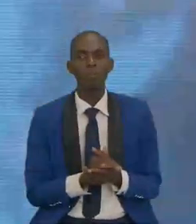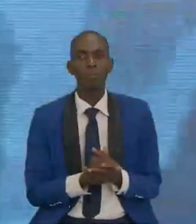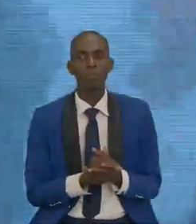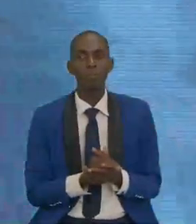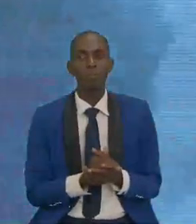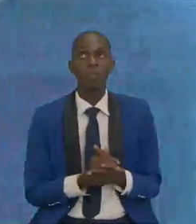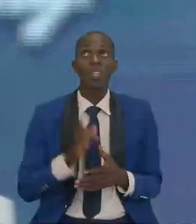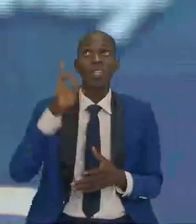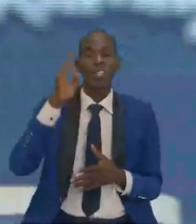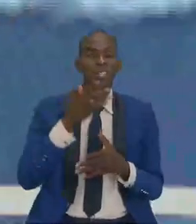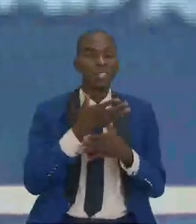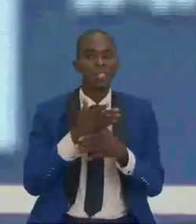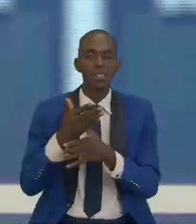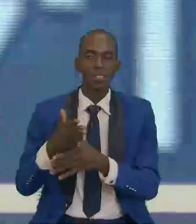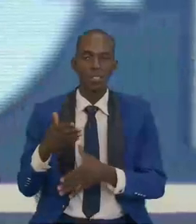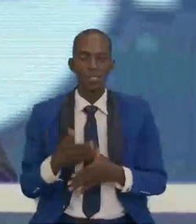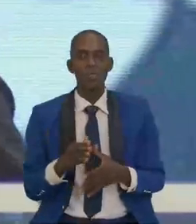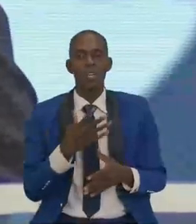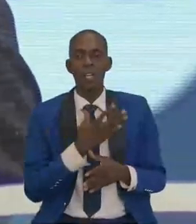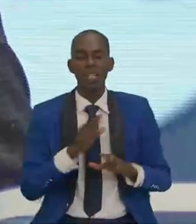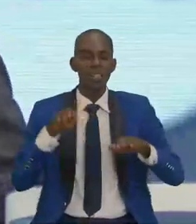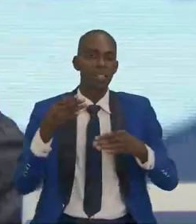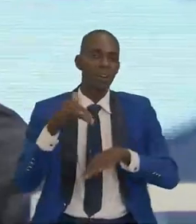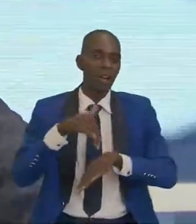La même abondance